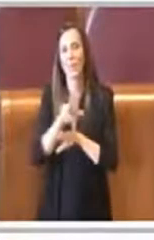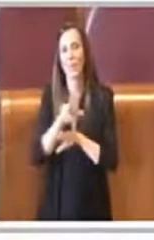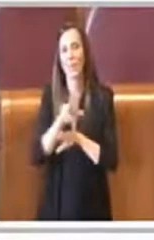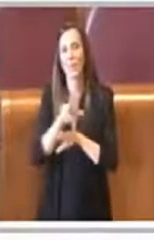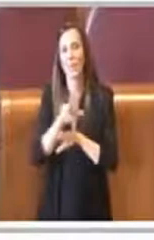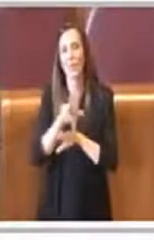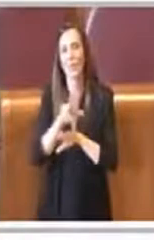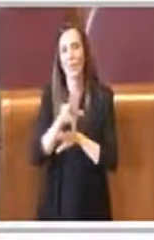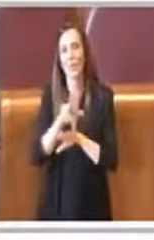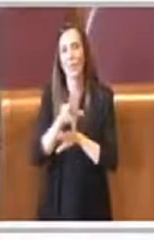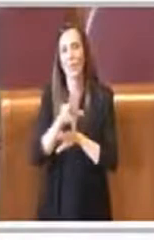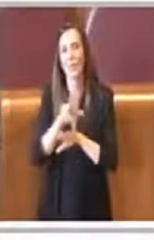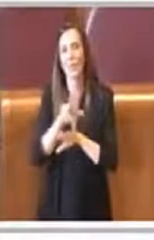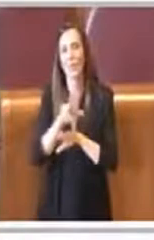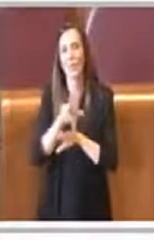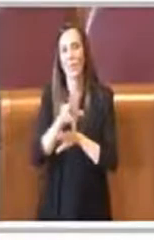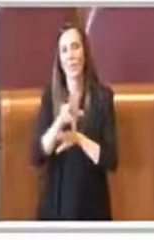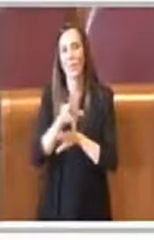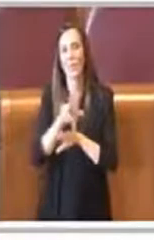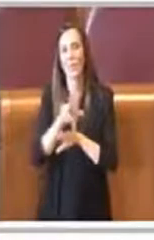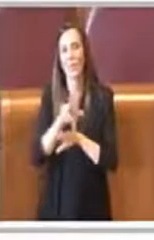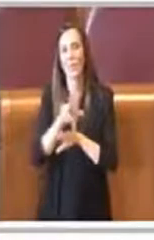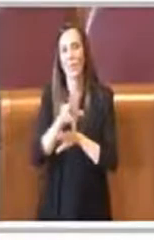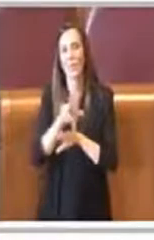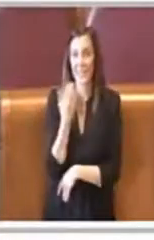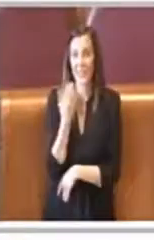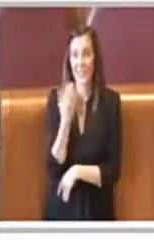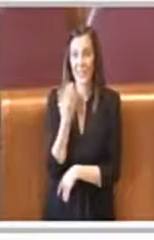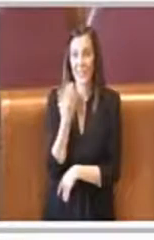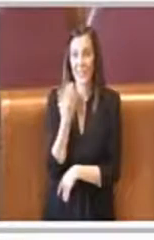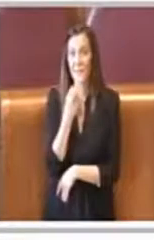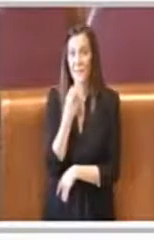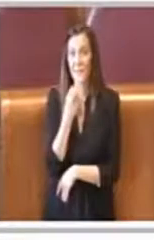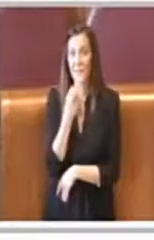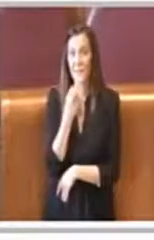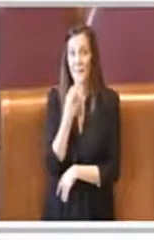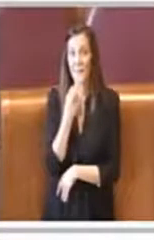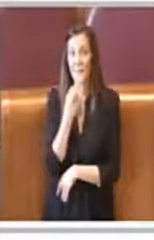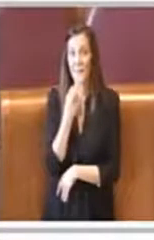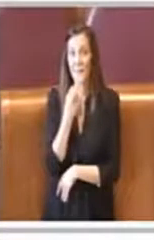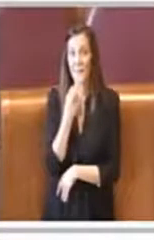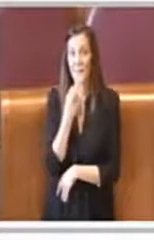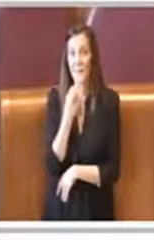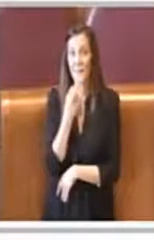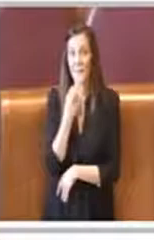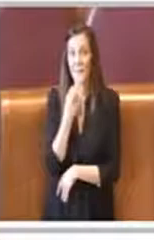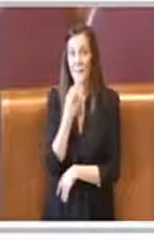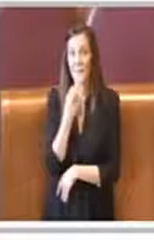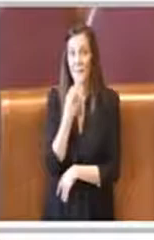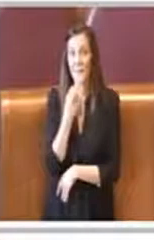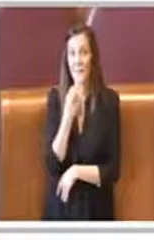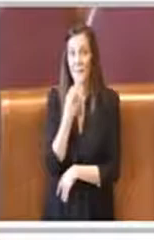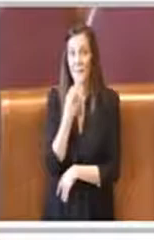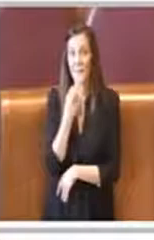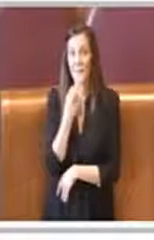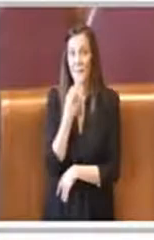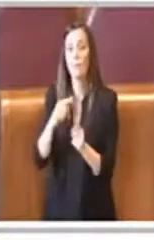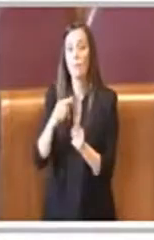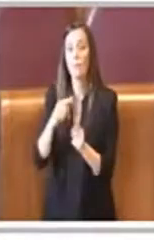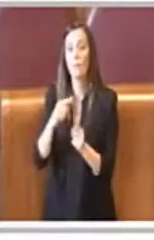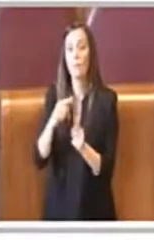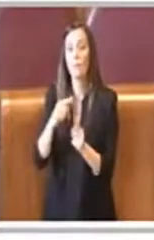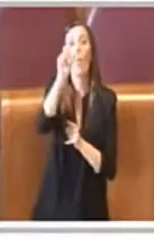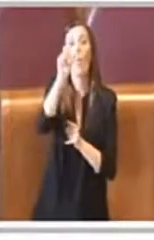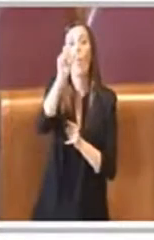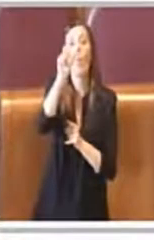maggio prevede già, quindi dal lunedì successivo, la possibilità di presentare una domanda di